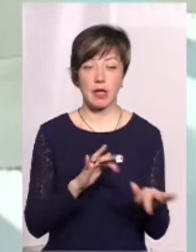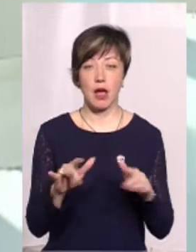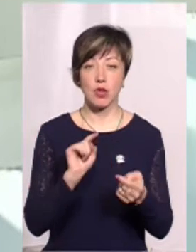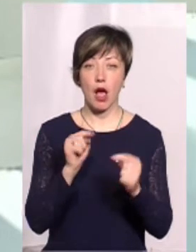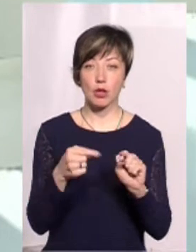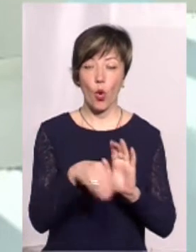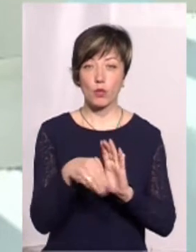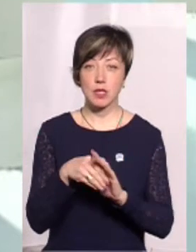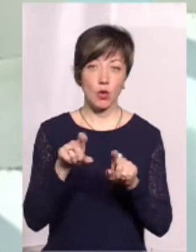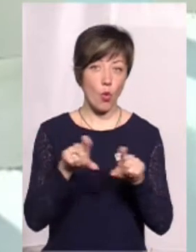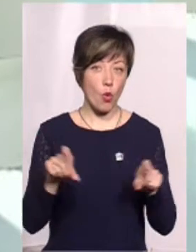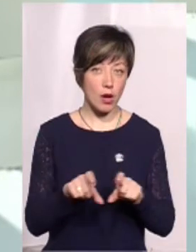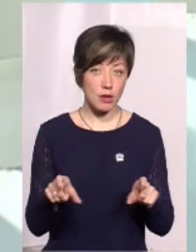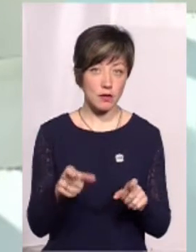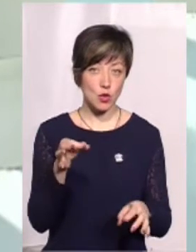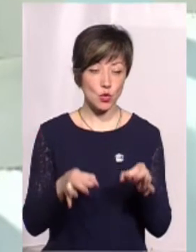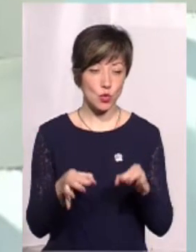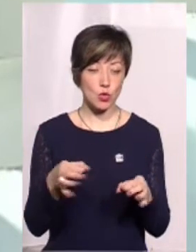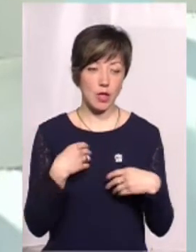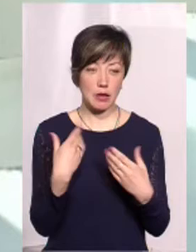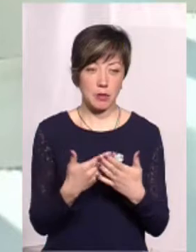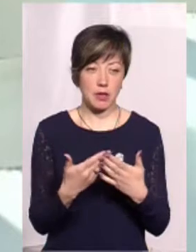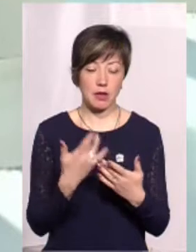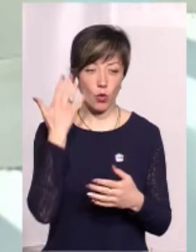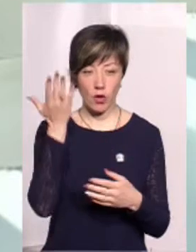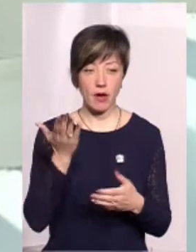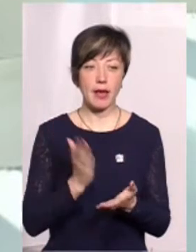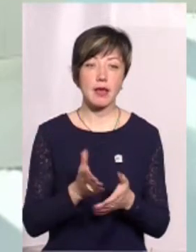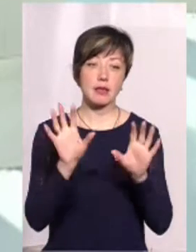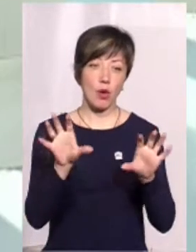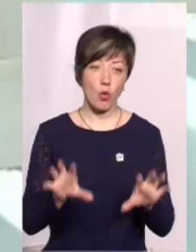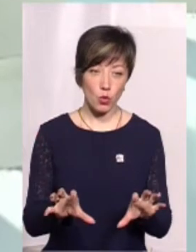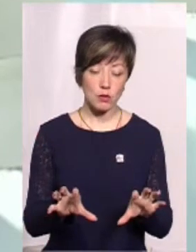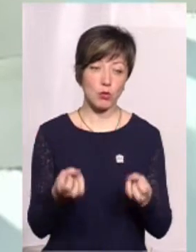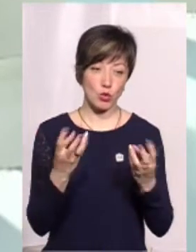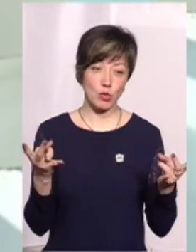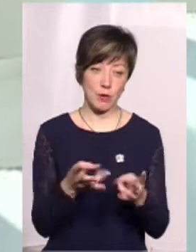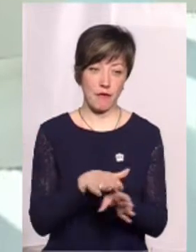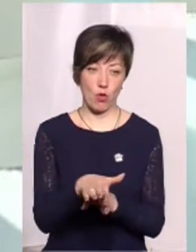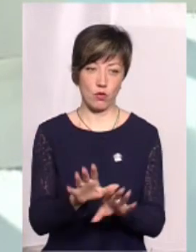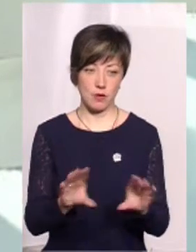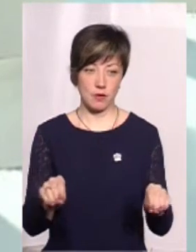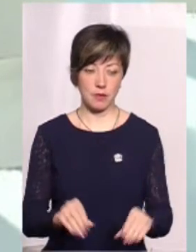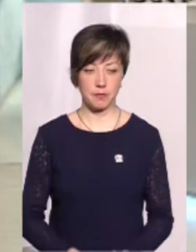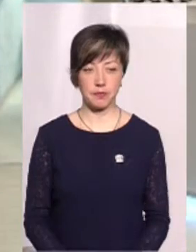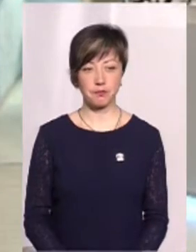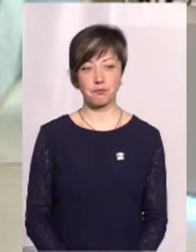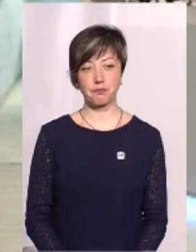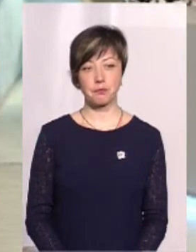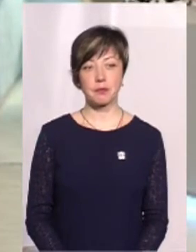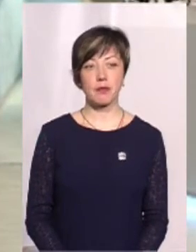діяльності антикорупційних органів та корупційному суду, я, наприклад, не уявляю. Є закон, і просто потрібно його виконувати. Виконувати